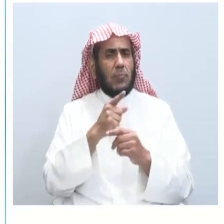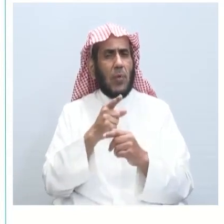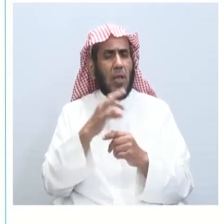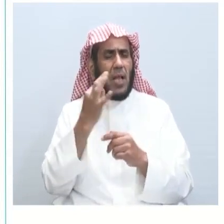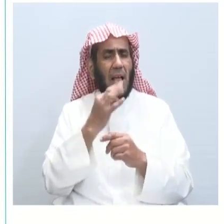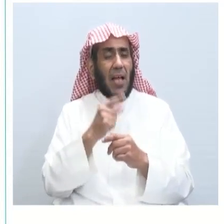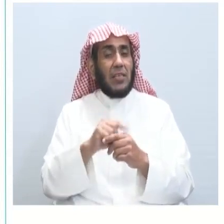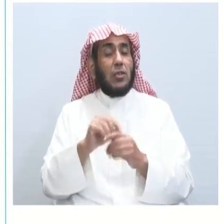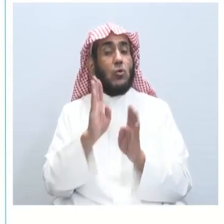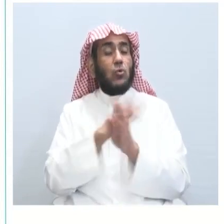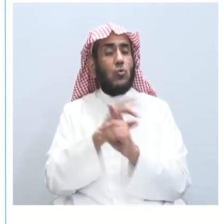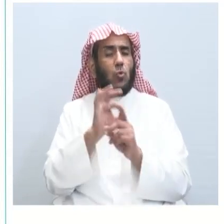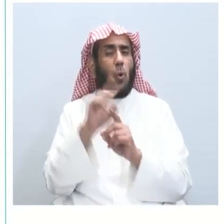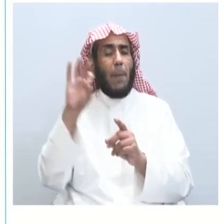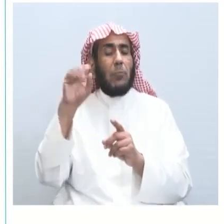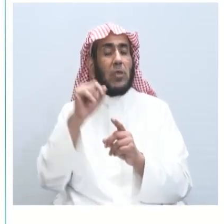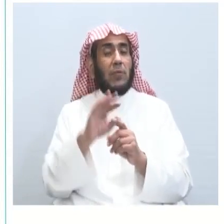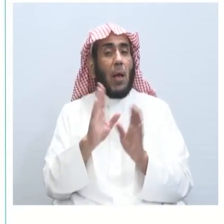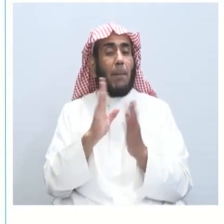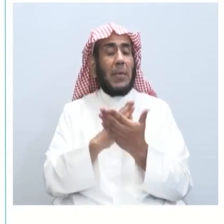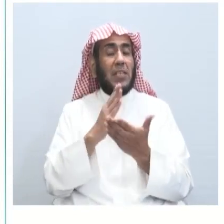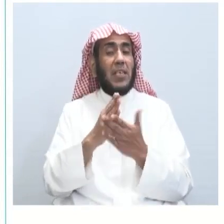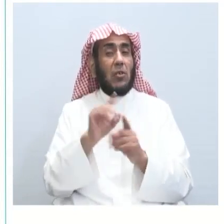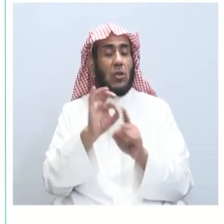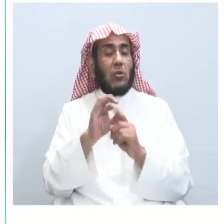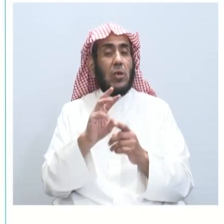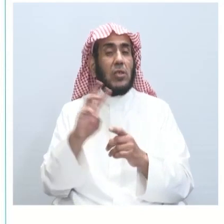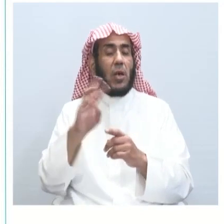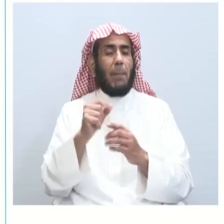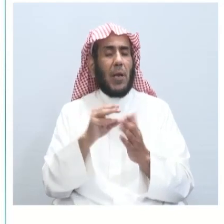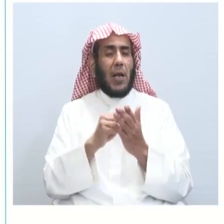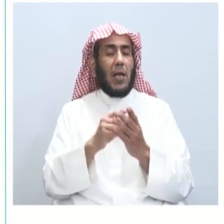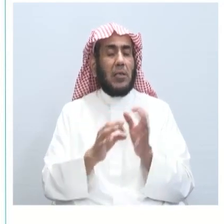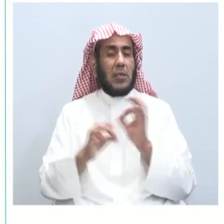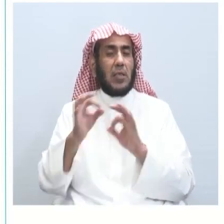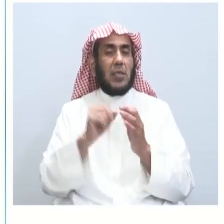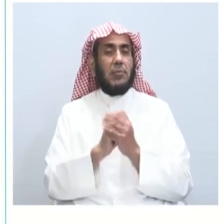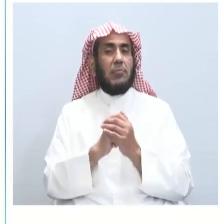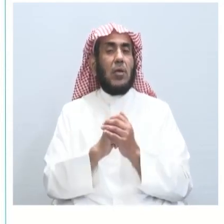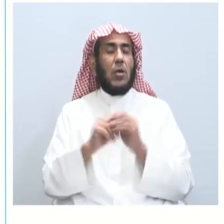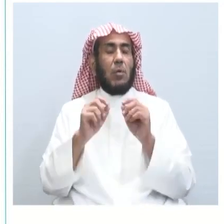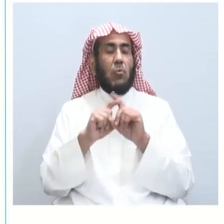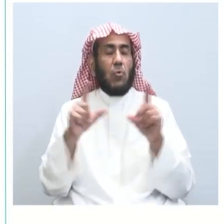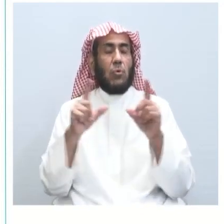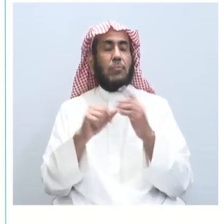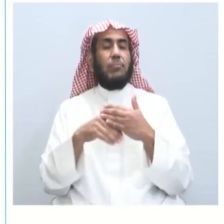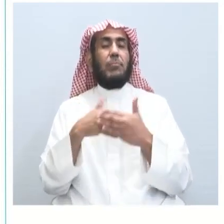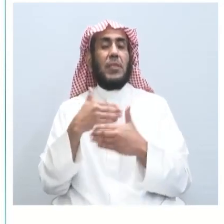اتحدث عن سوق مستهدف اذا هي شريحه تحددها الشركه من خلال استراتيجيتها بوضوح